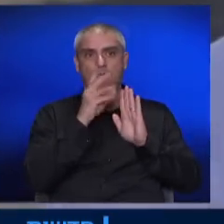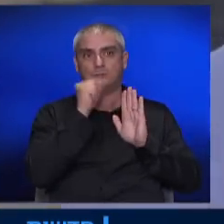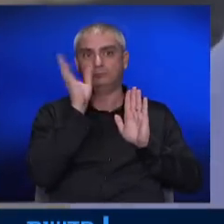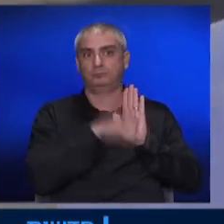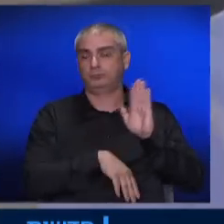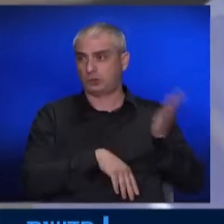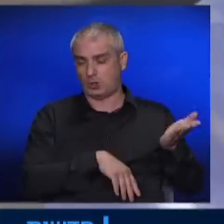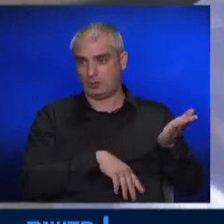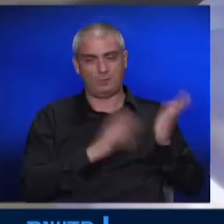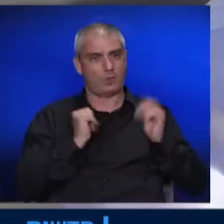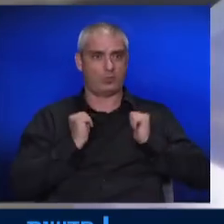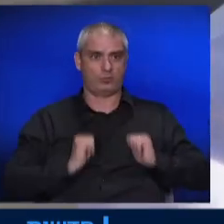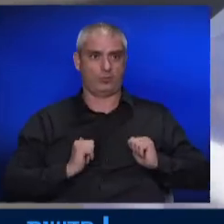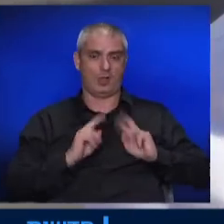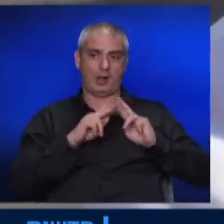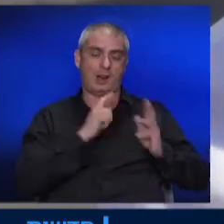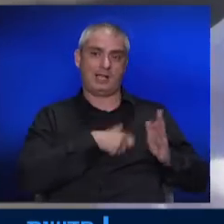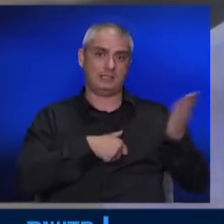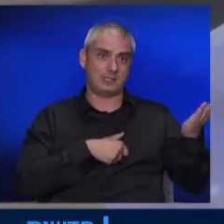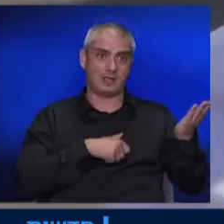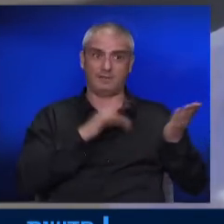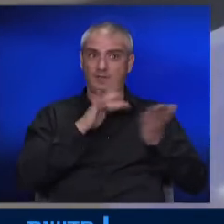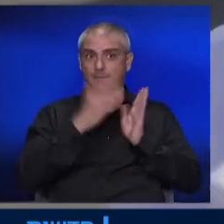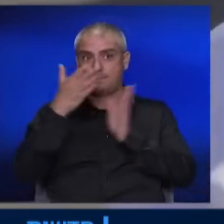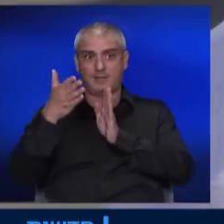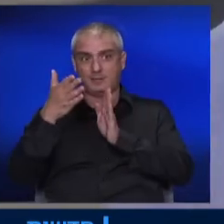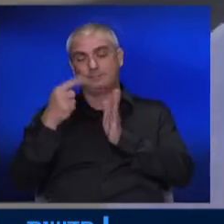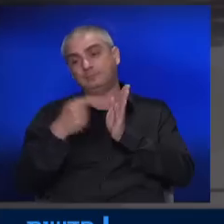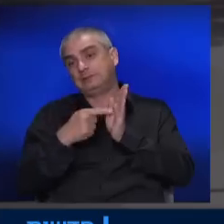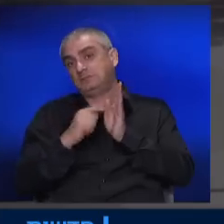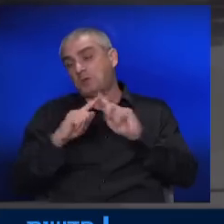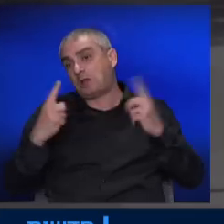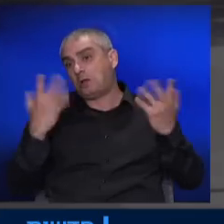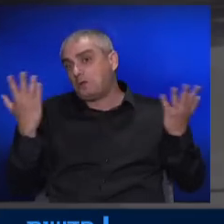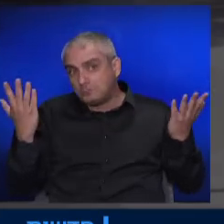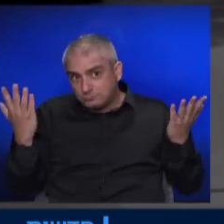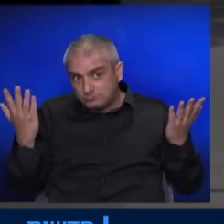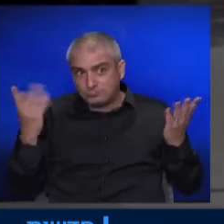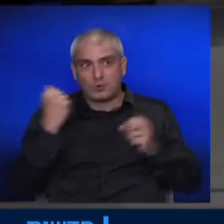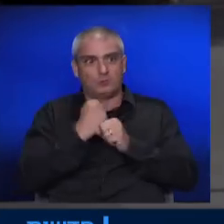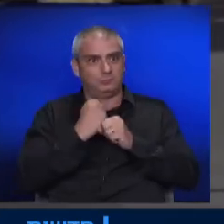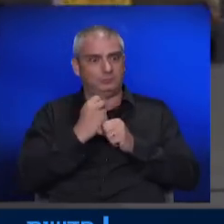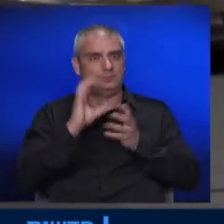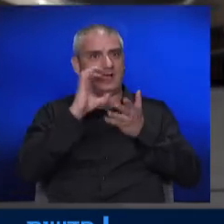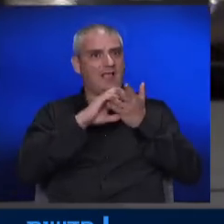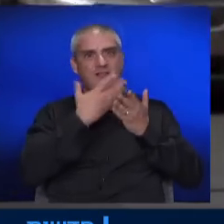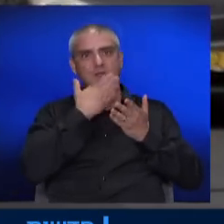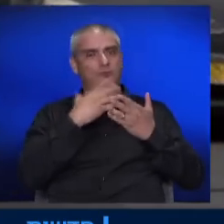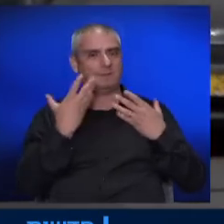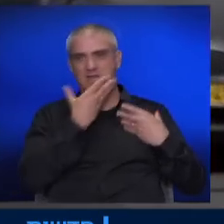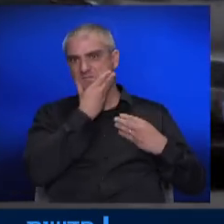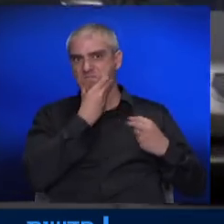נוחים לרשות המקומית. ובמקטעים אחרים, מטעמים כאלה ואחרים, עושים תוצרים מאבן ירושלמית.